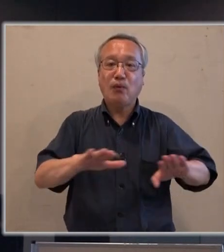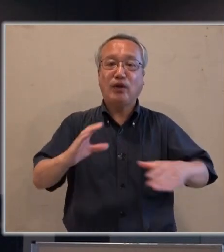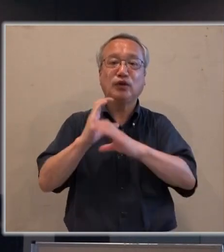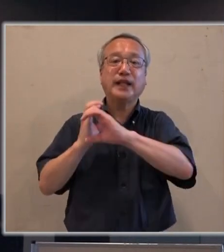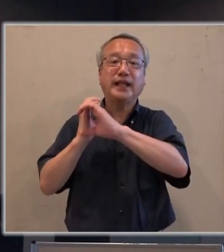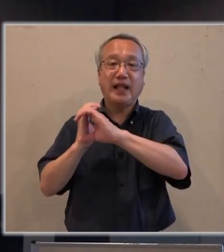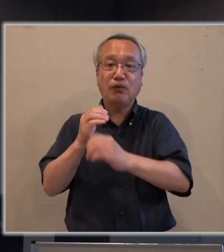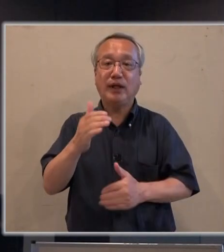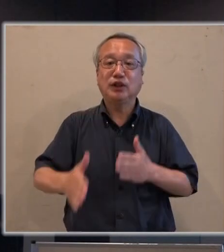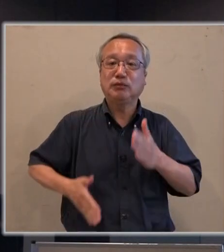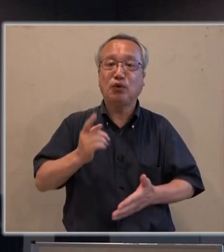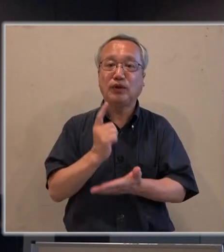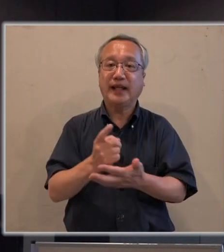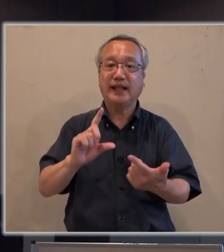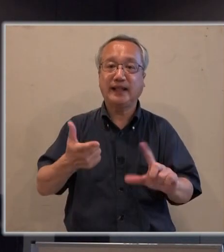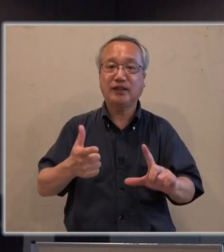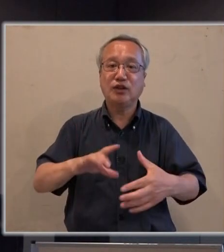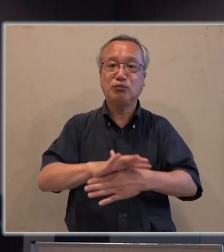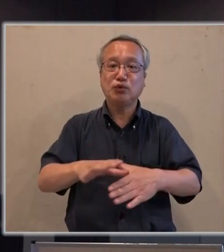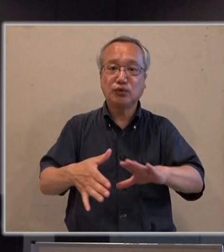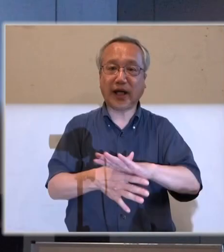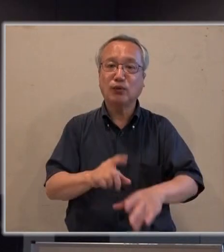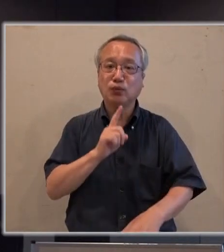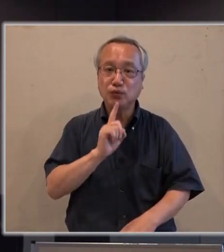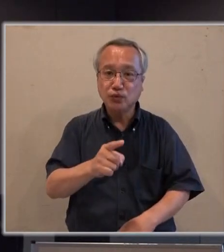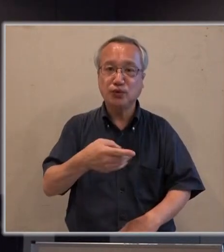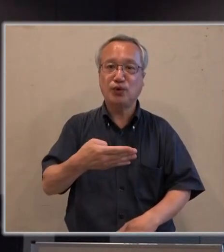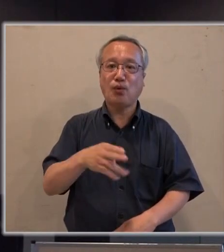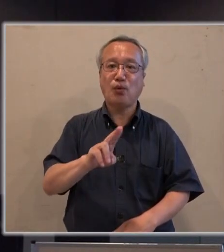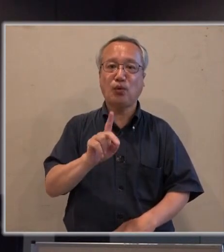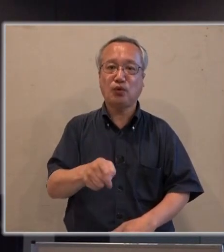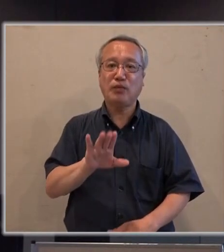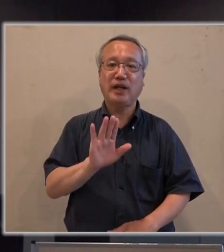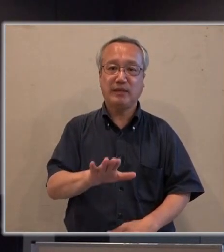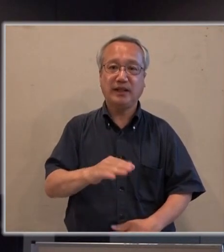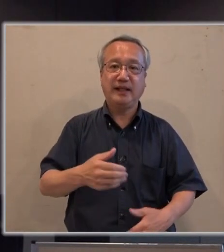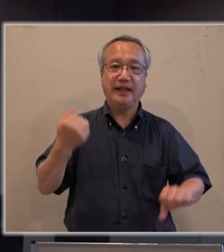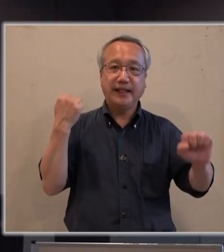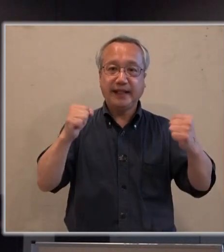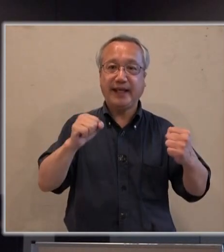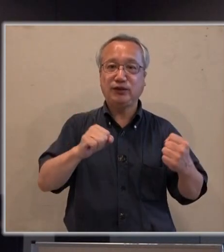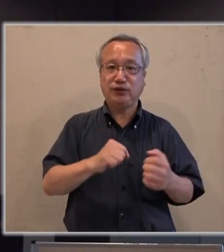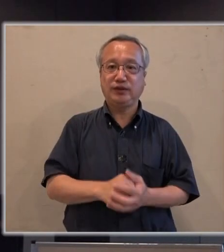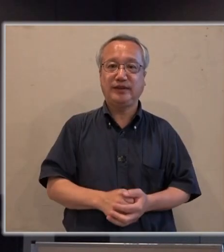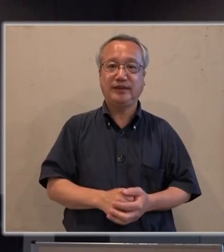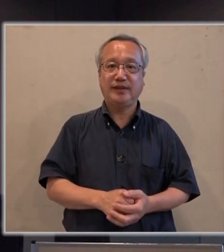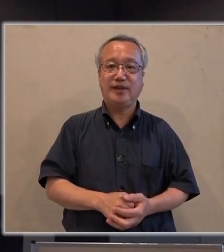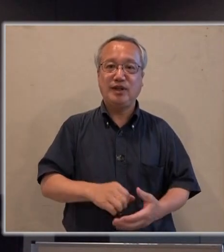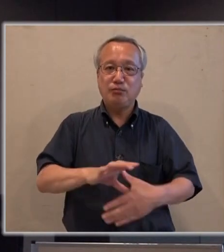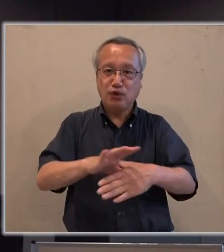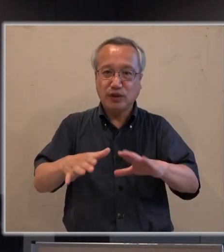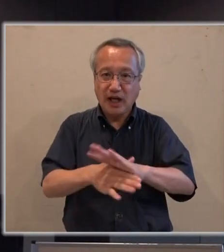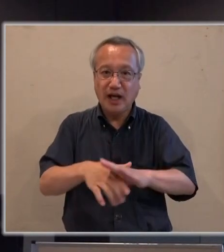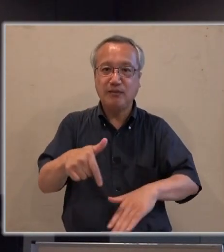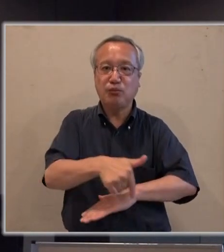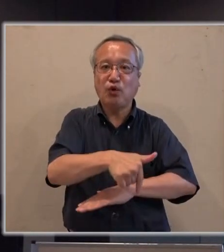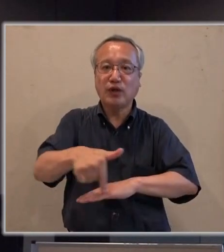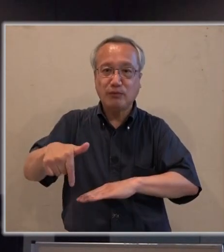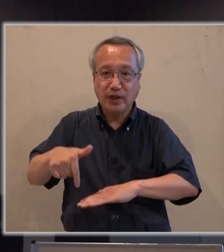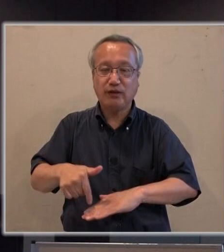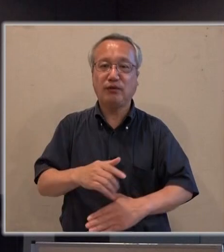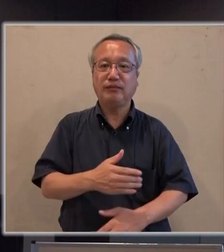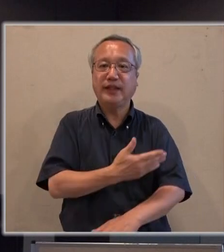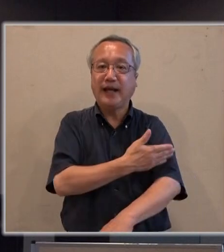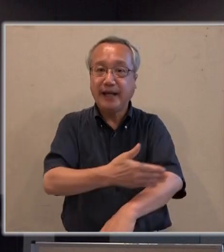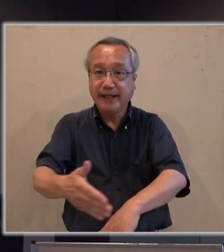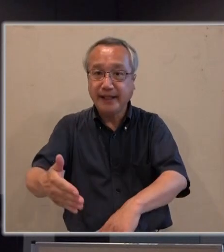ポーツだけではなく文化という要素もあります。芸術競技から芸術展示、そして文化プログラムへと流れていく、このオ